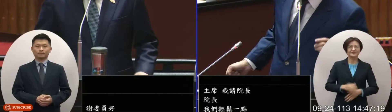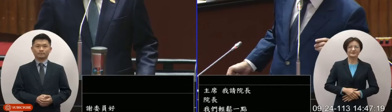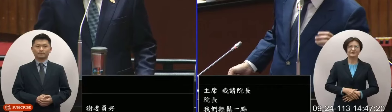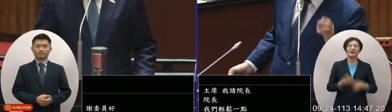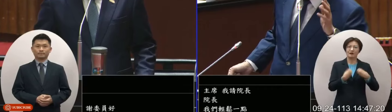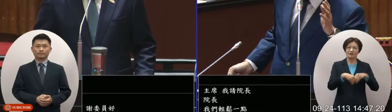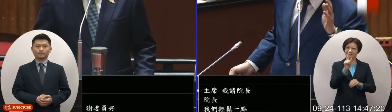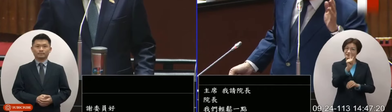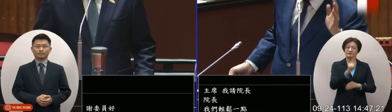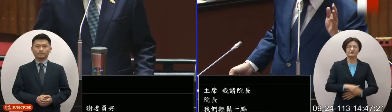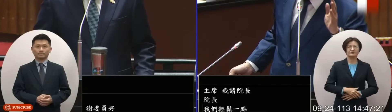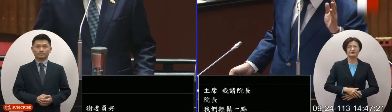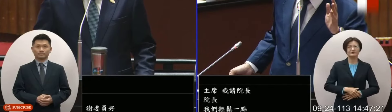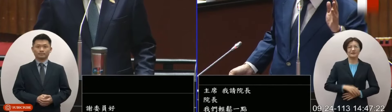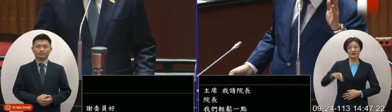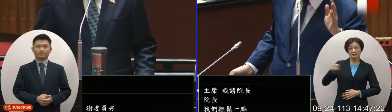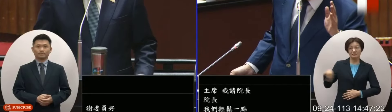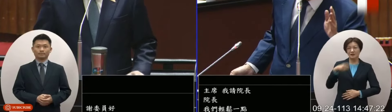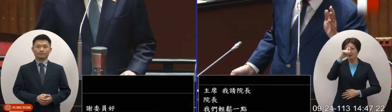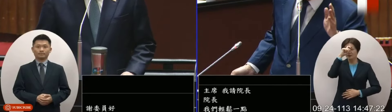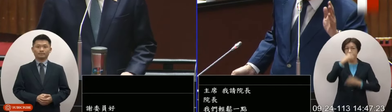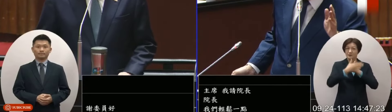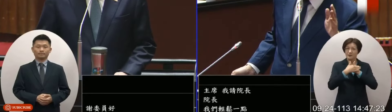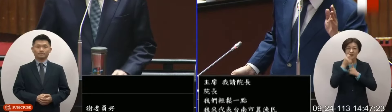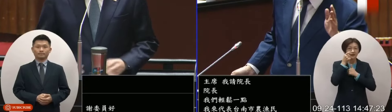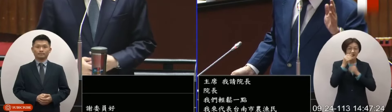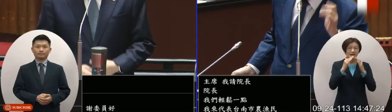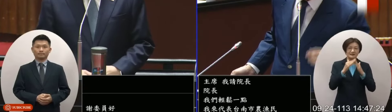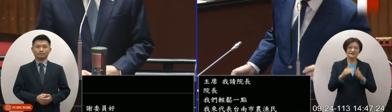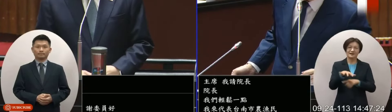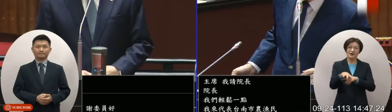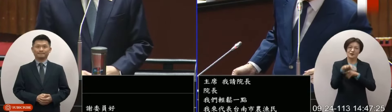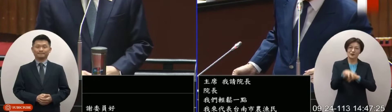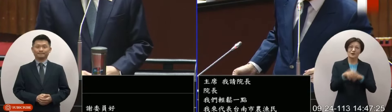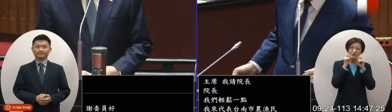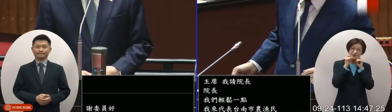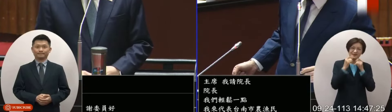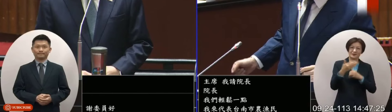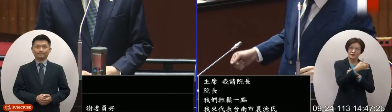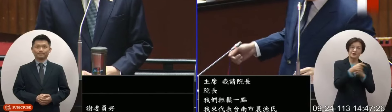送你一个物件，拜托你，因希望你替阮台南市的农渔产品多多推广哦。